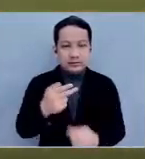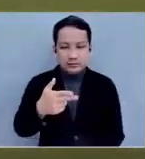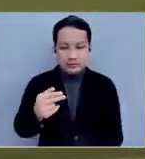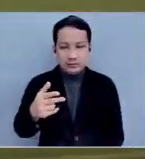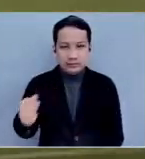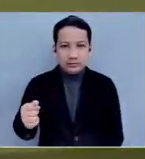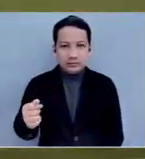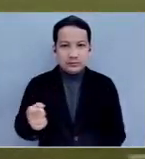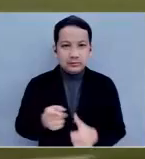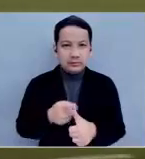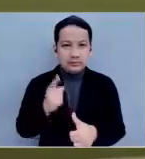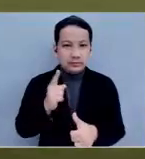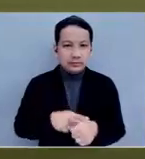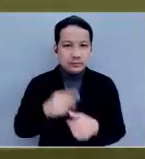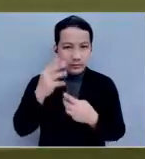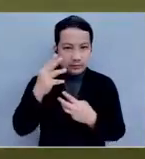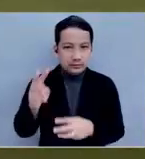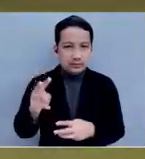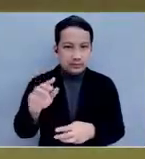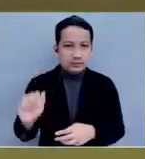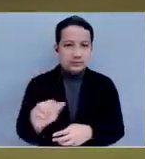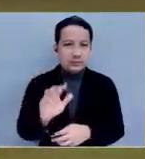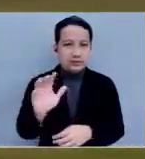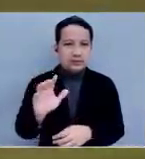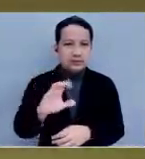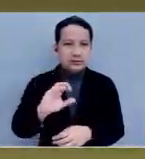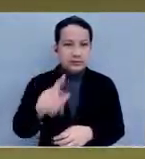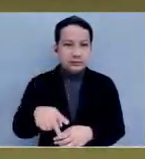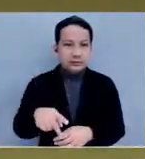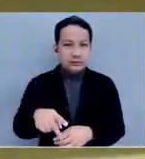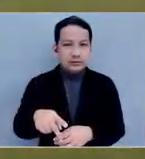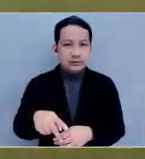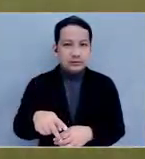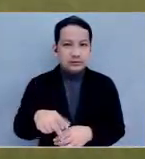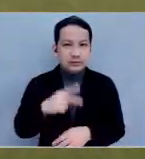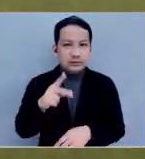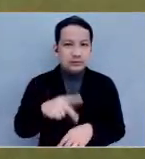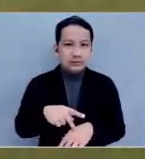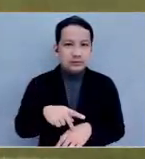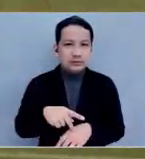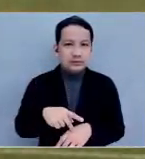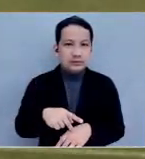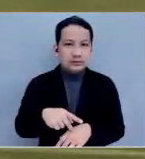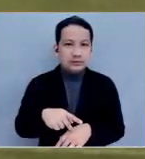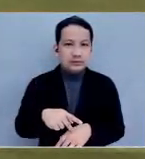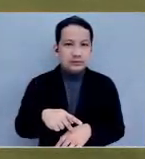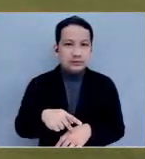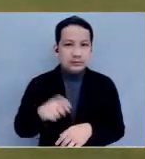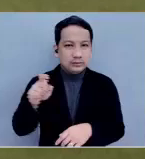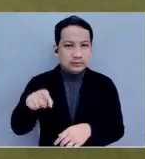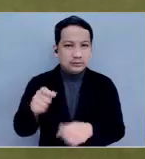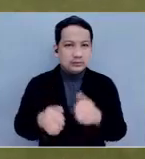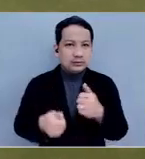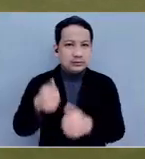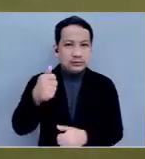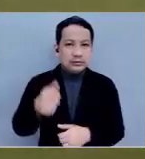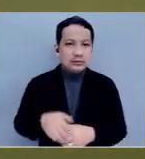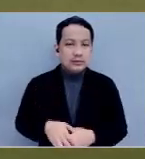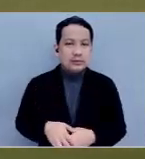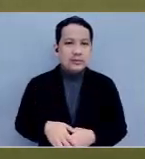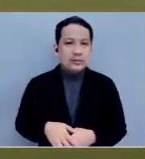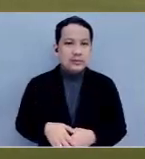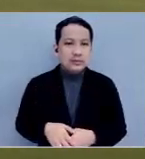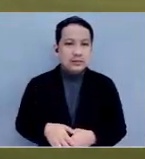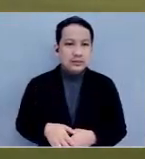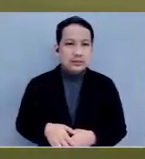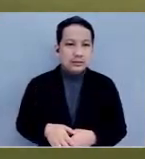unang window ng World Cup Asian Cup Qualifiers. Pumasok ang Pilipinas sa laban na nangangailangan ng panalo para mapaigting ang chance